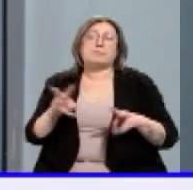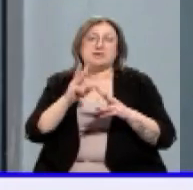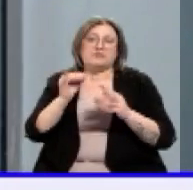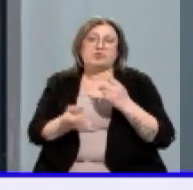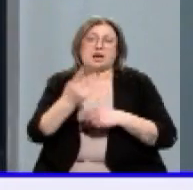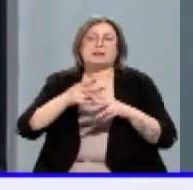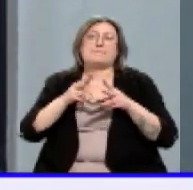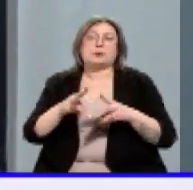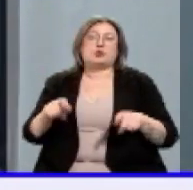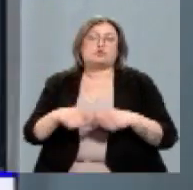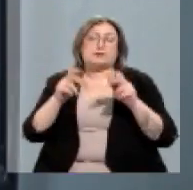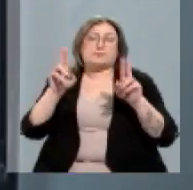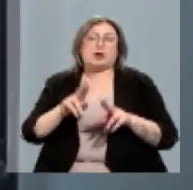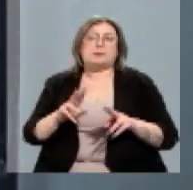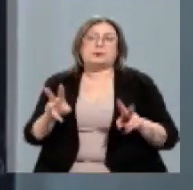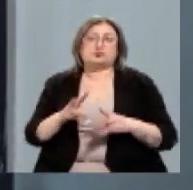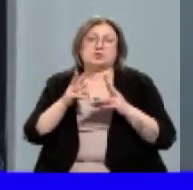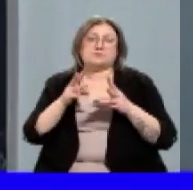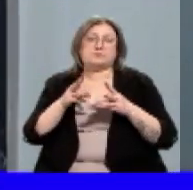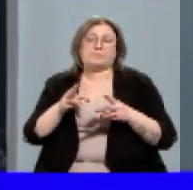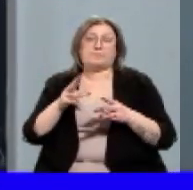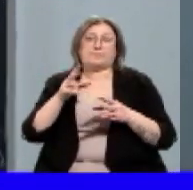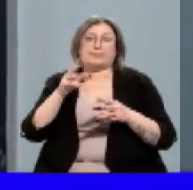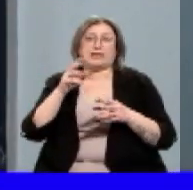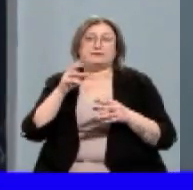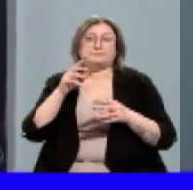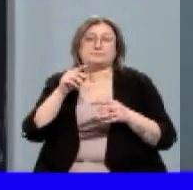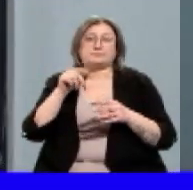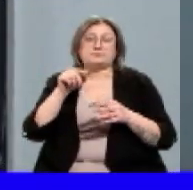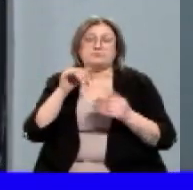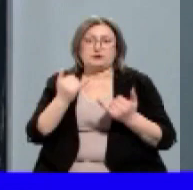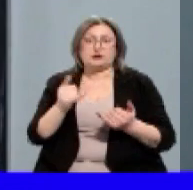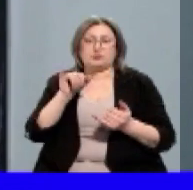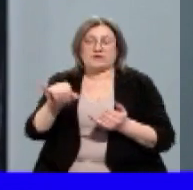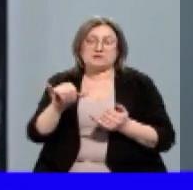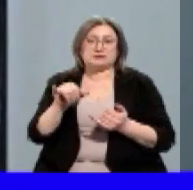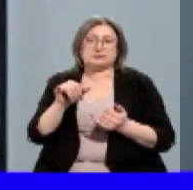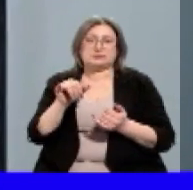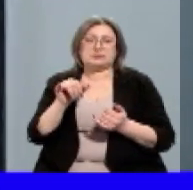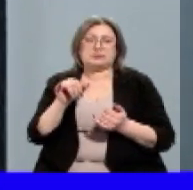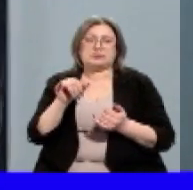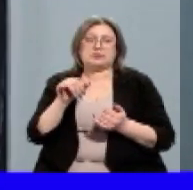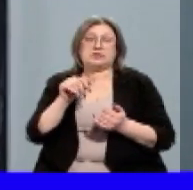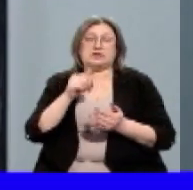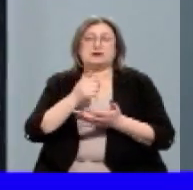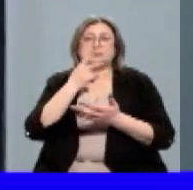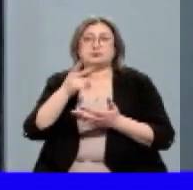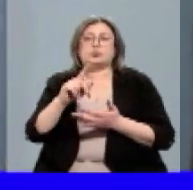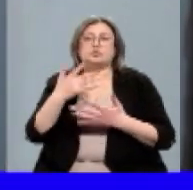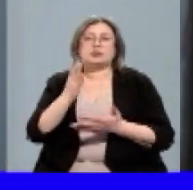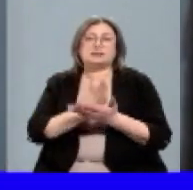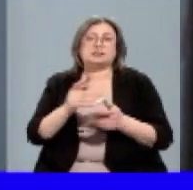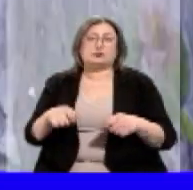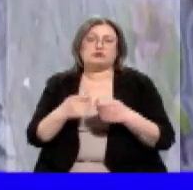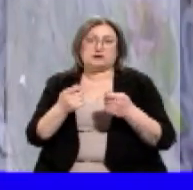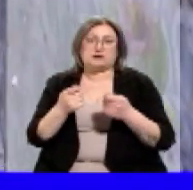именно печь. Нарушение правил пожарной безопасности печи. А именно здесь, на данный момент, у вас при беглом осмотре можно увидеть уже